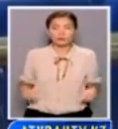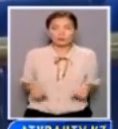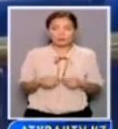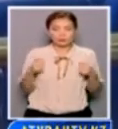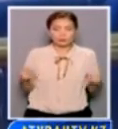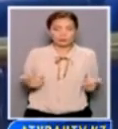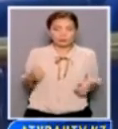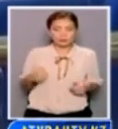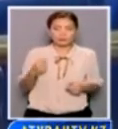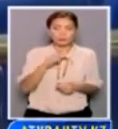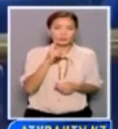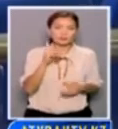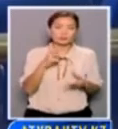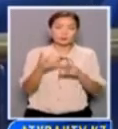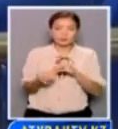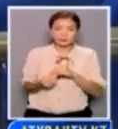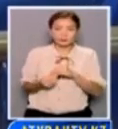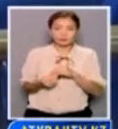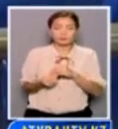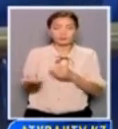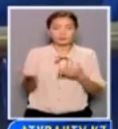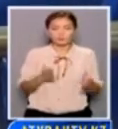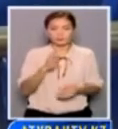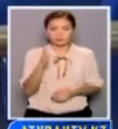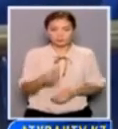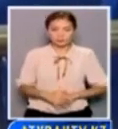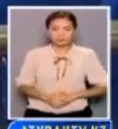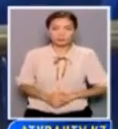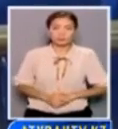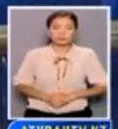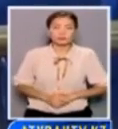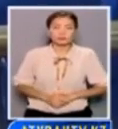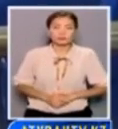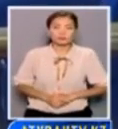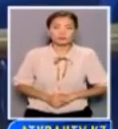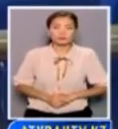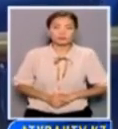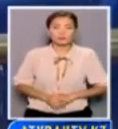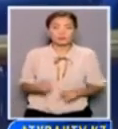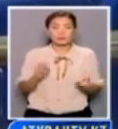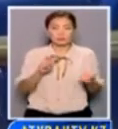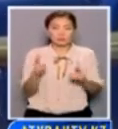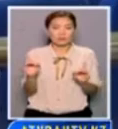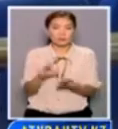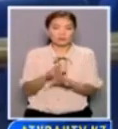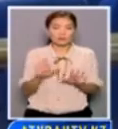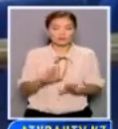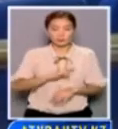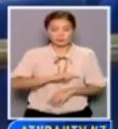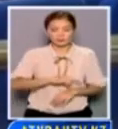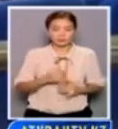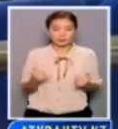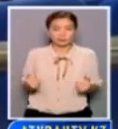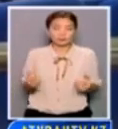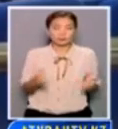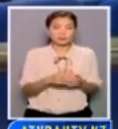ашып, жастарды тартуға тырысамыз. Енді қазіргі уақытта назби үйірмесі, ән үйірмесі бар жұмыс жасап жатыр.